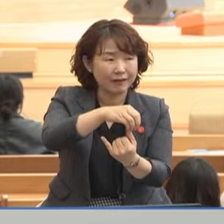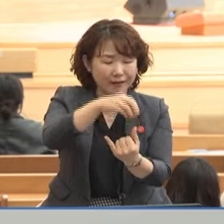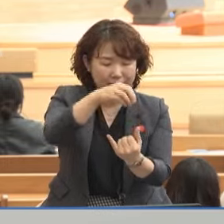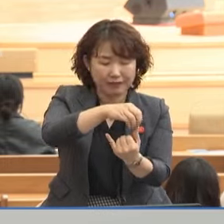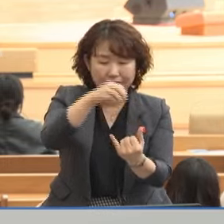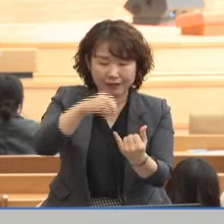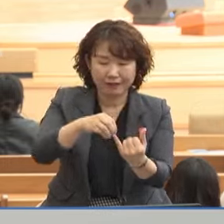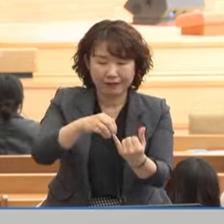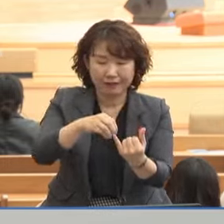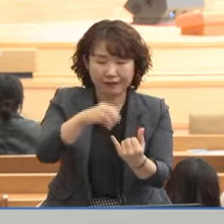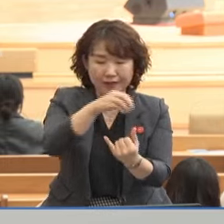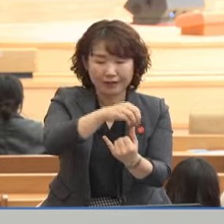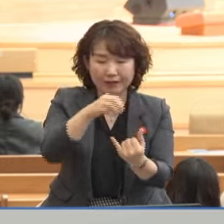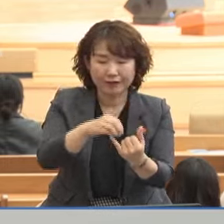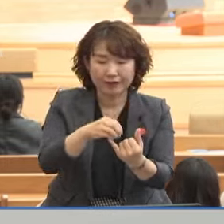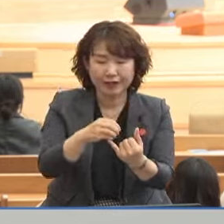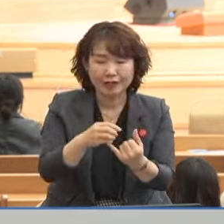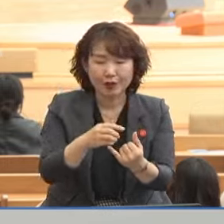정확한 용어이다.